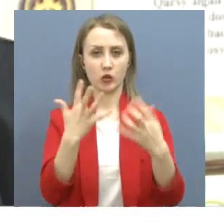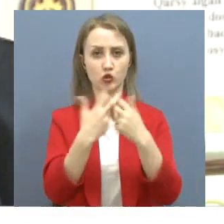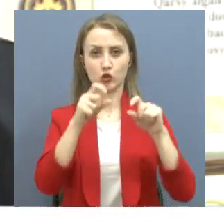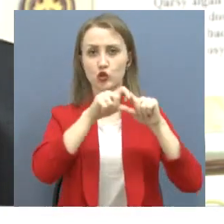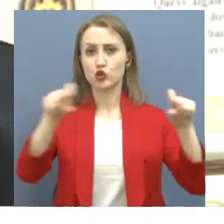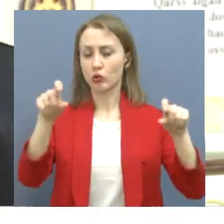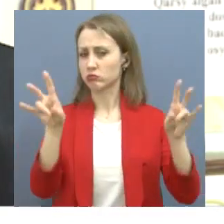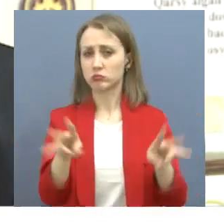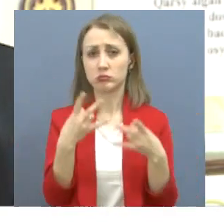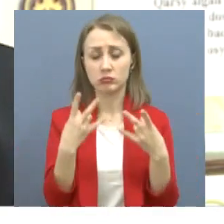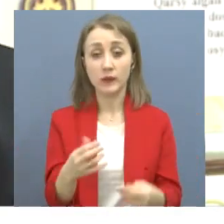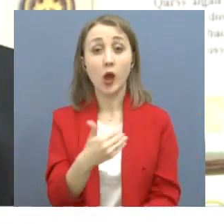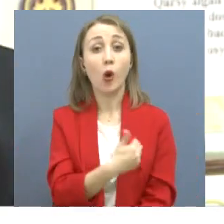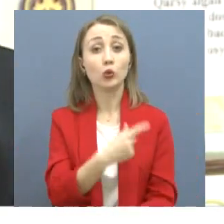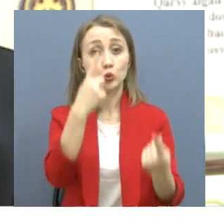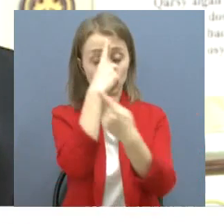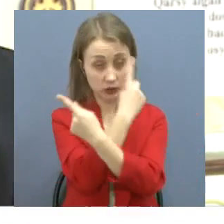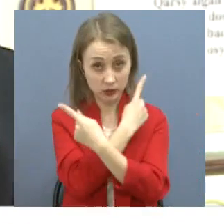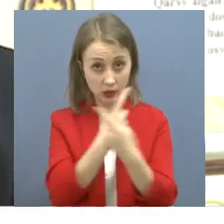Хочу сообщить, что